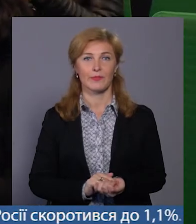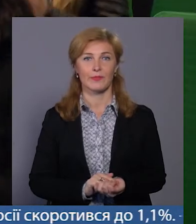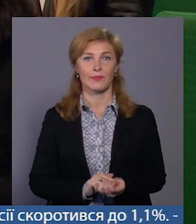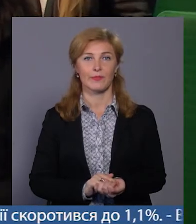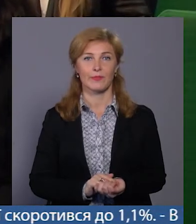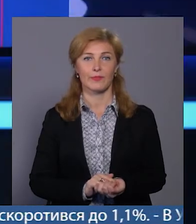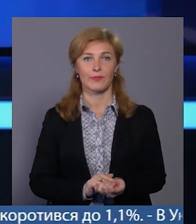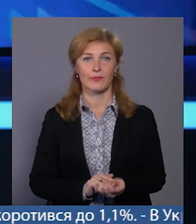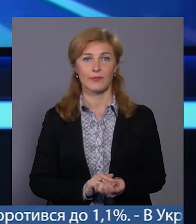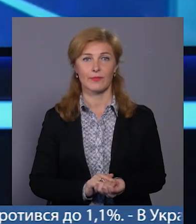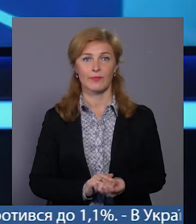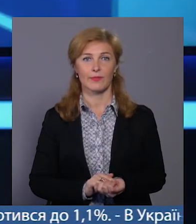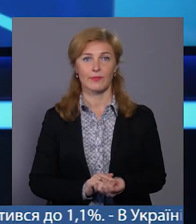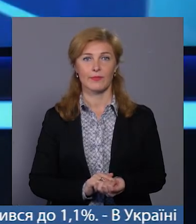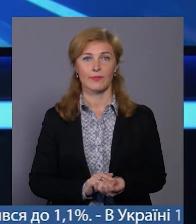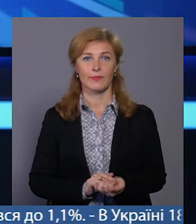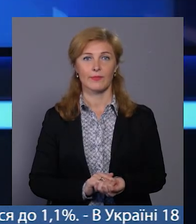міста.